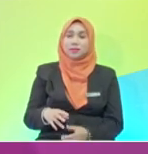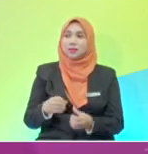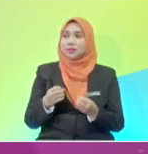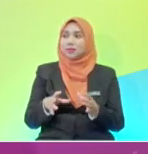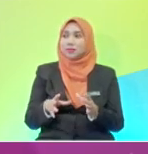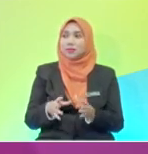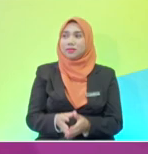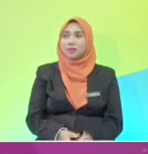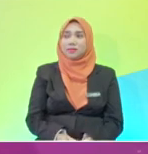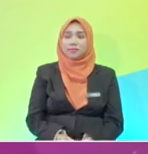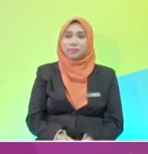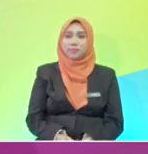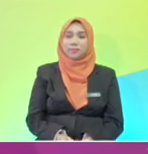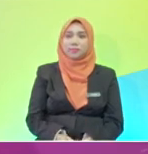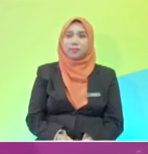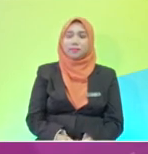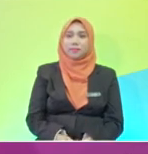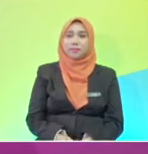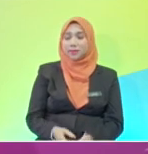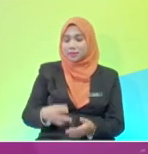jadi kita gunting